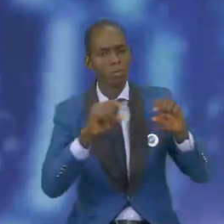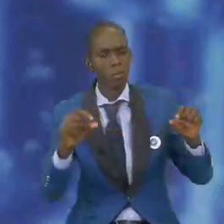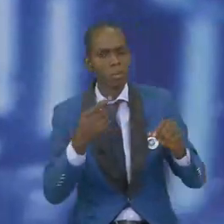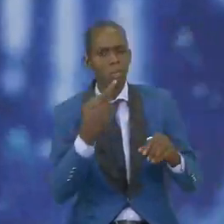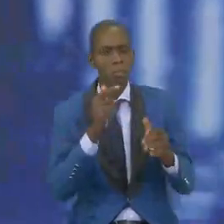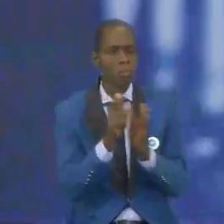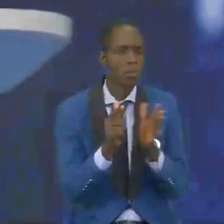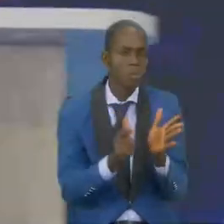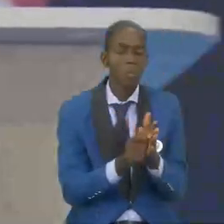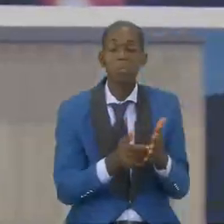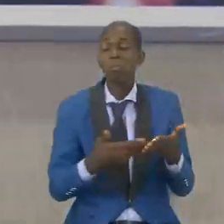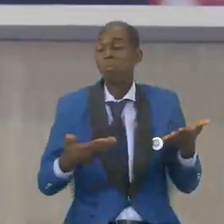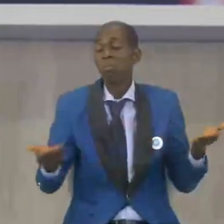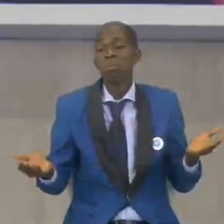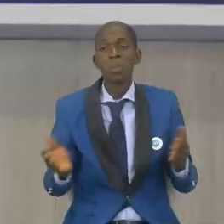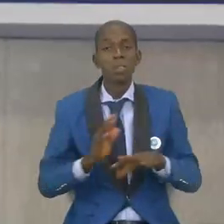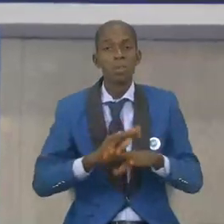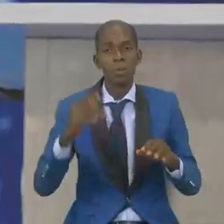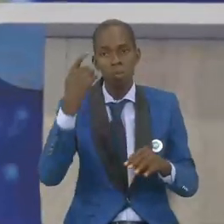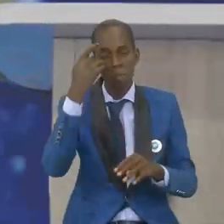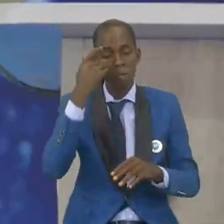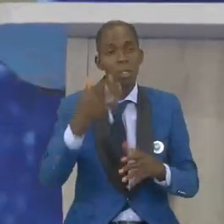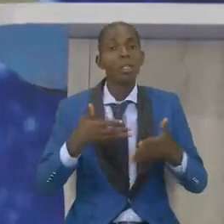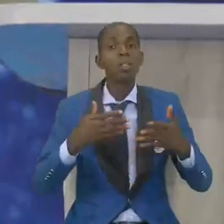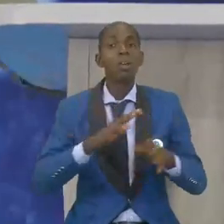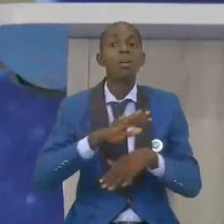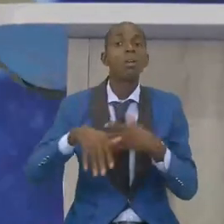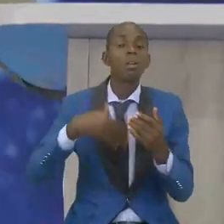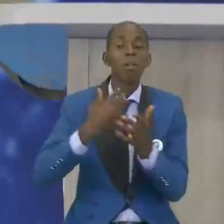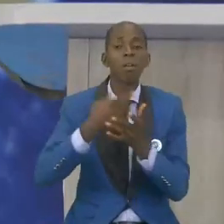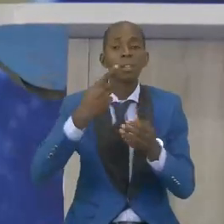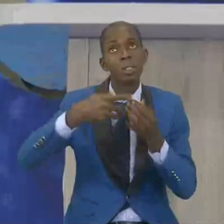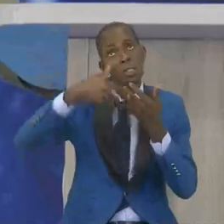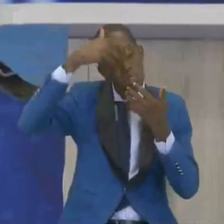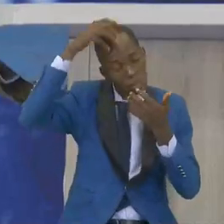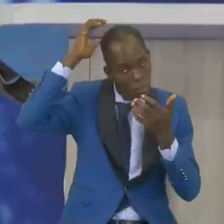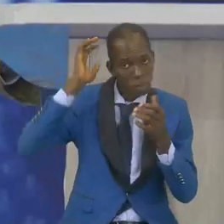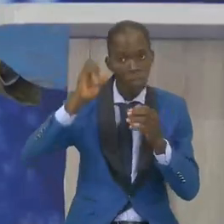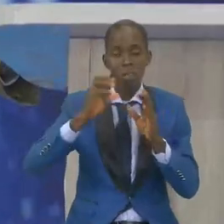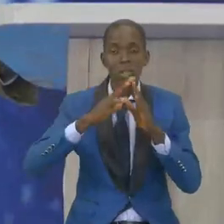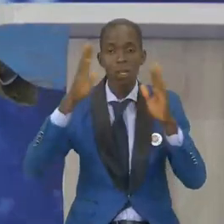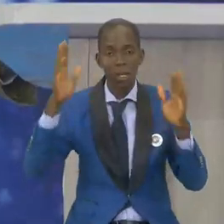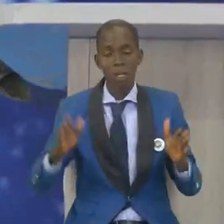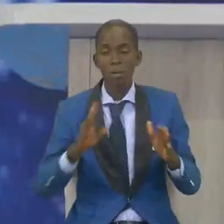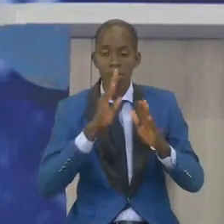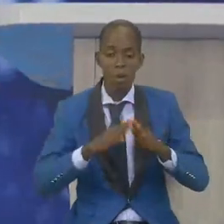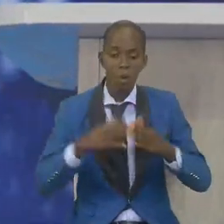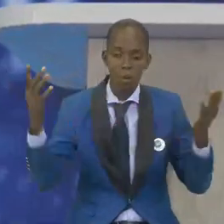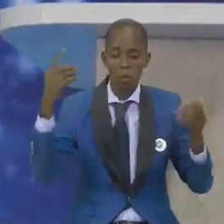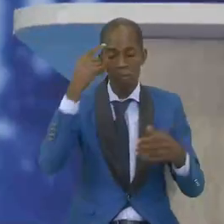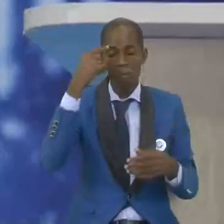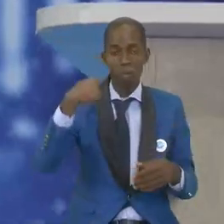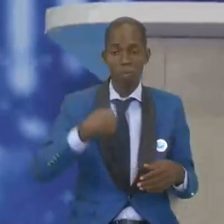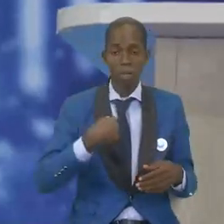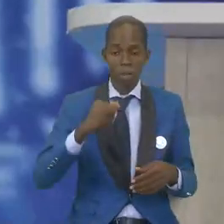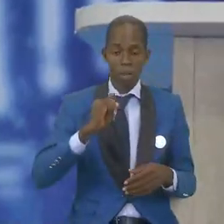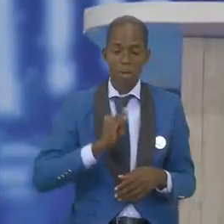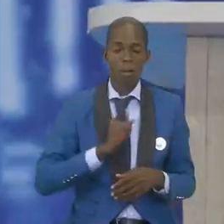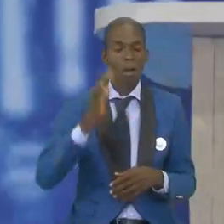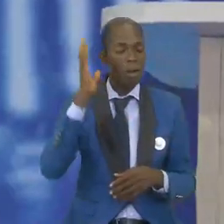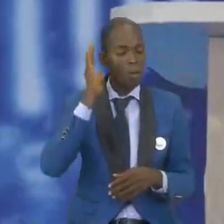décret soit prononcé et observé. Qu'il ouvre toutes les fosses aux